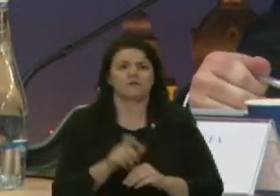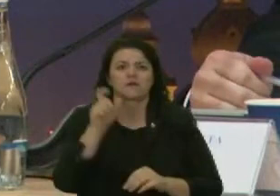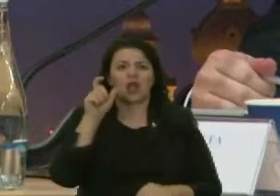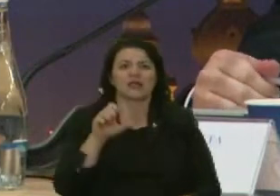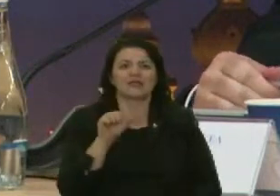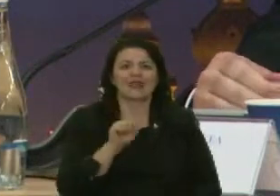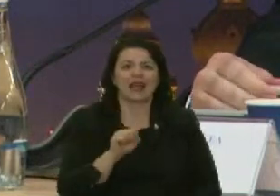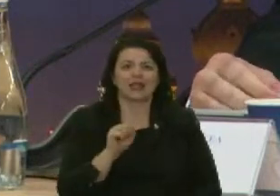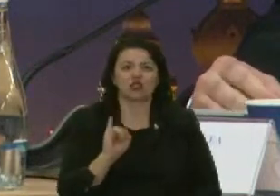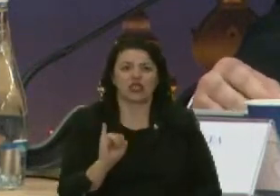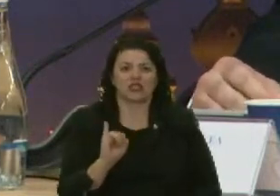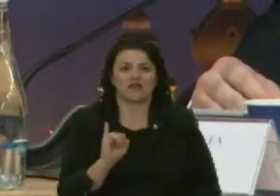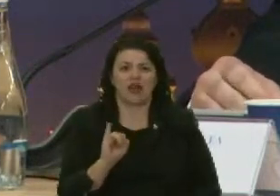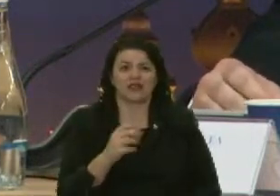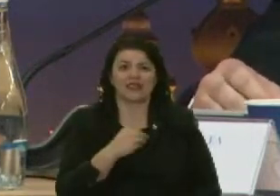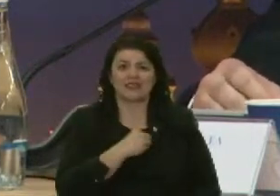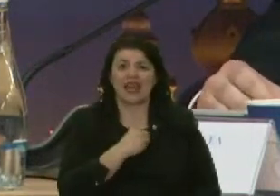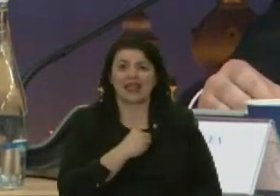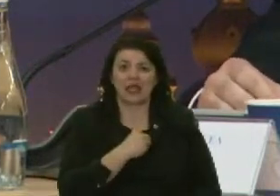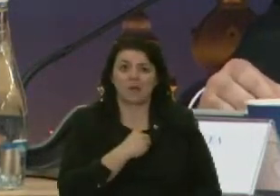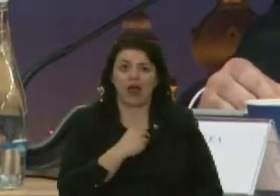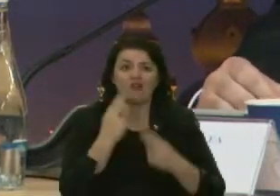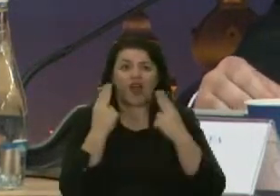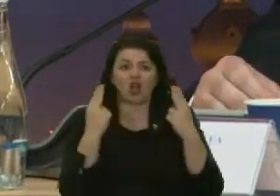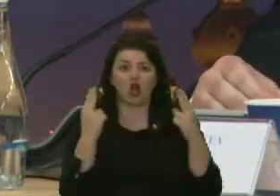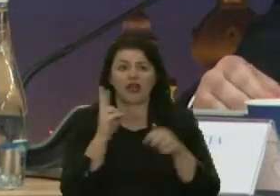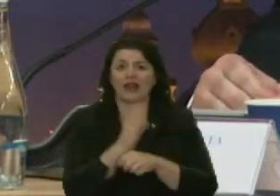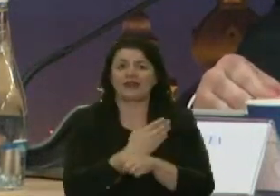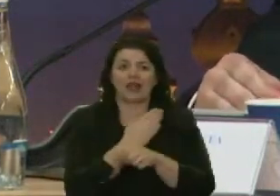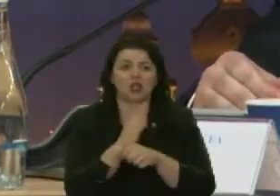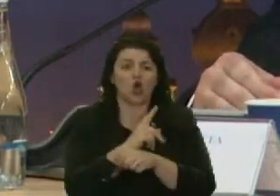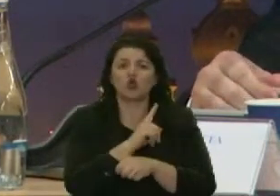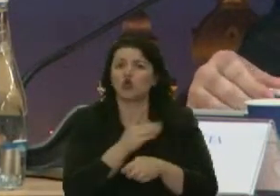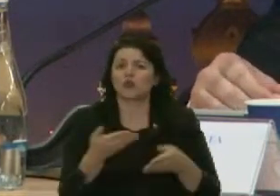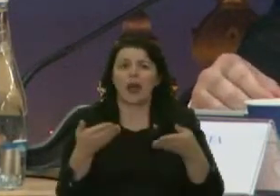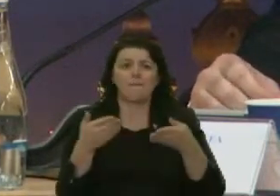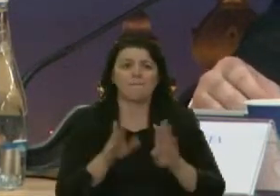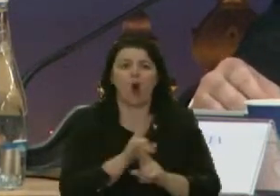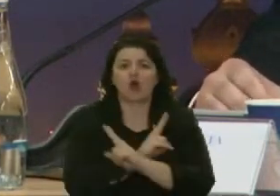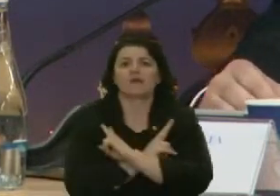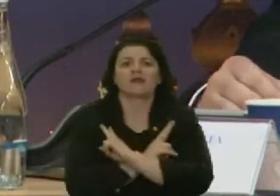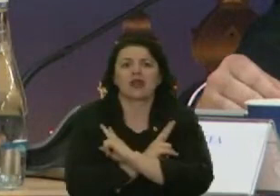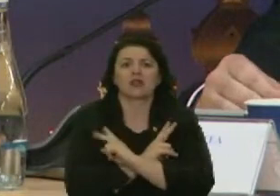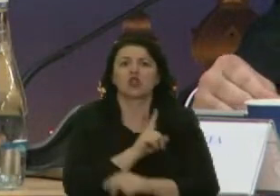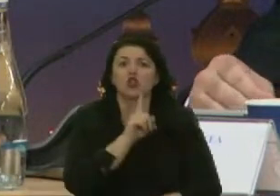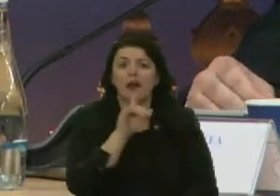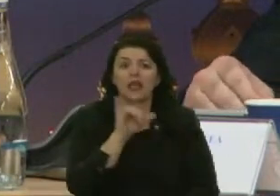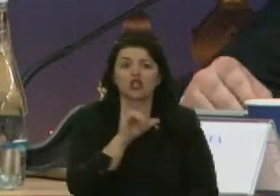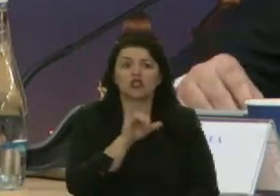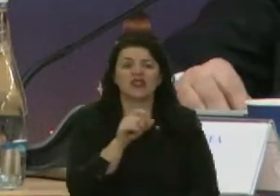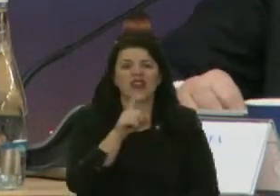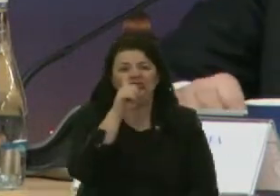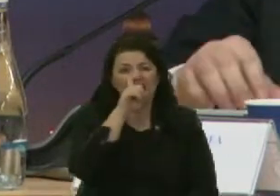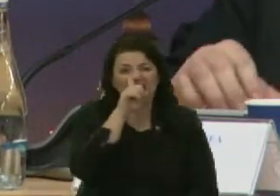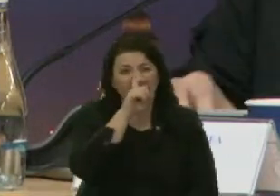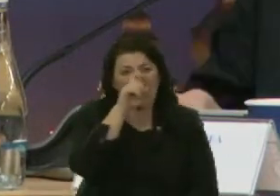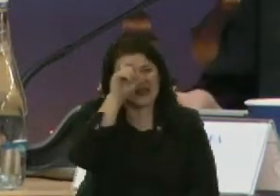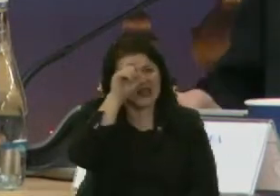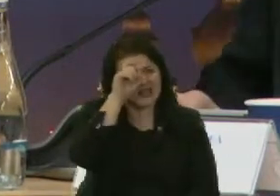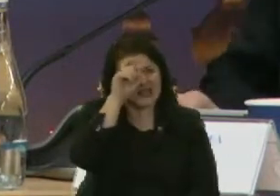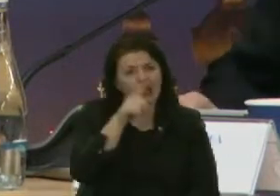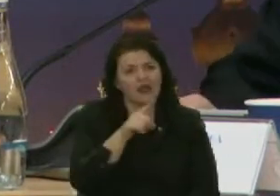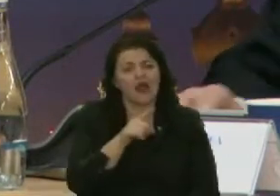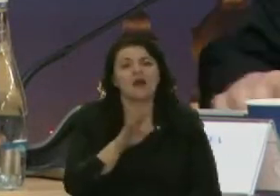Saca cș sentimentele și valorile naționale nu se înmormântează decât de că cei care sunt Dea credință sentimentele și